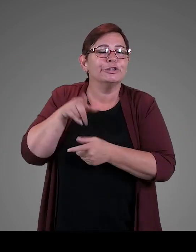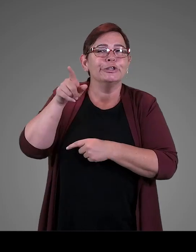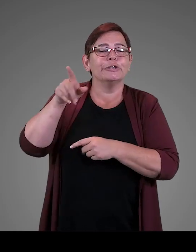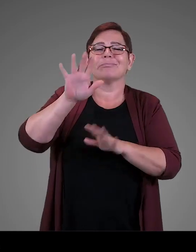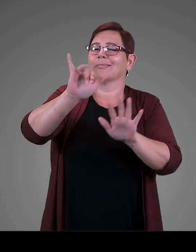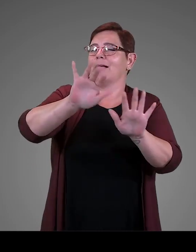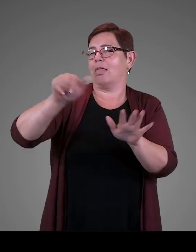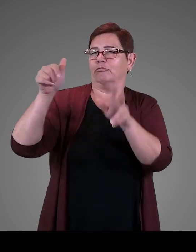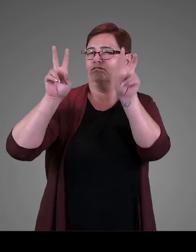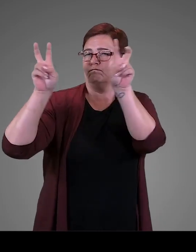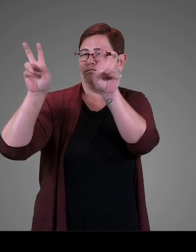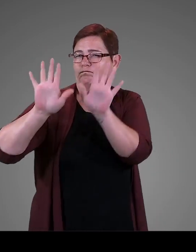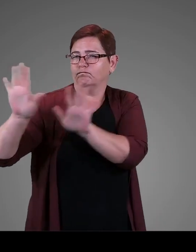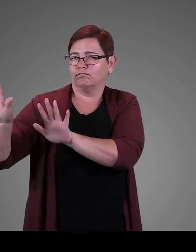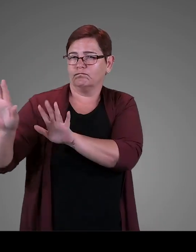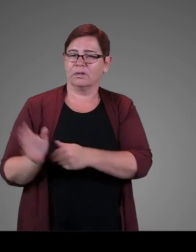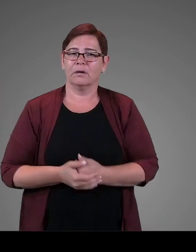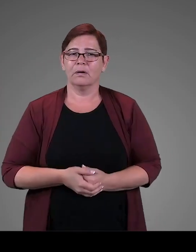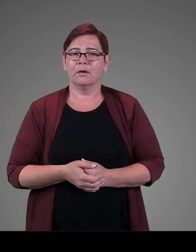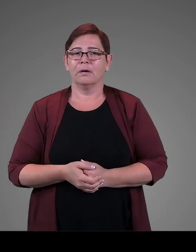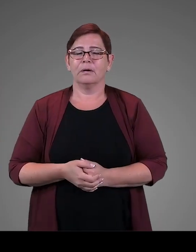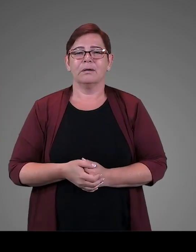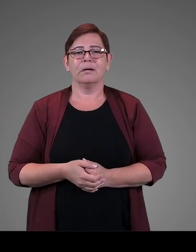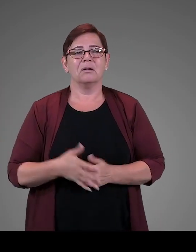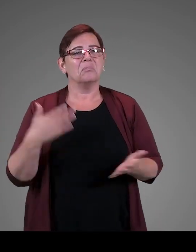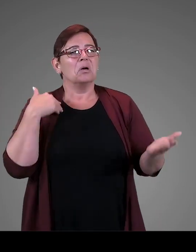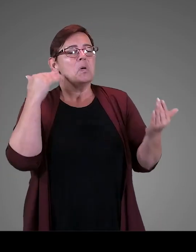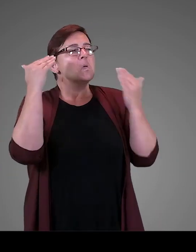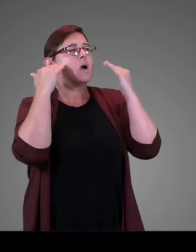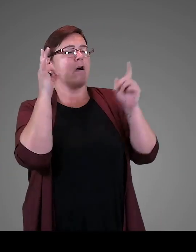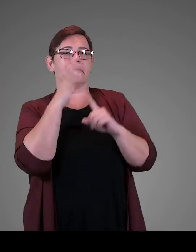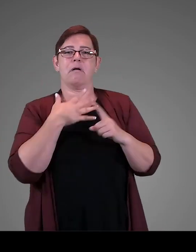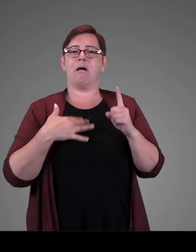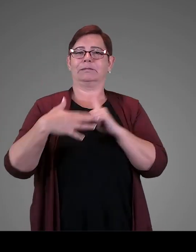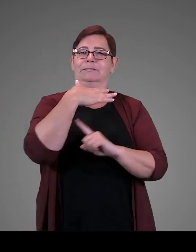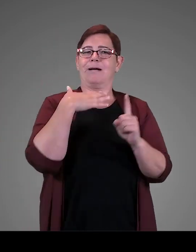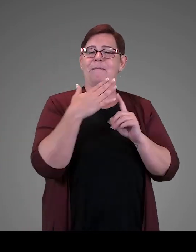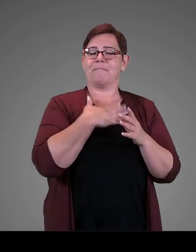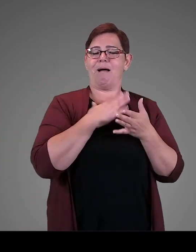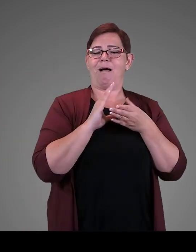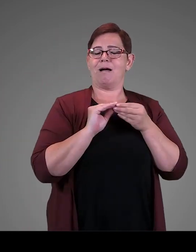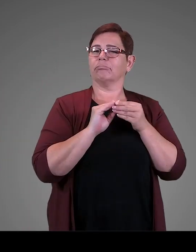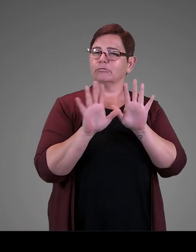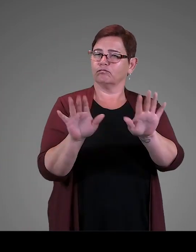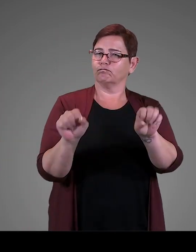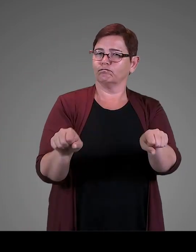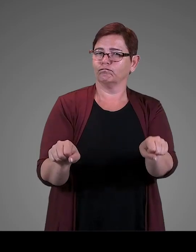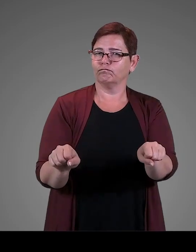d'artistes. Et là, ça devient une autre affaire. Là, je suis juste être consciente du contexte de mon commentaire.